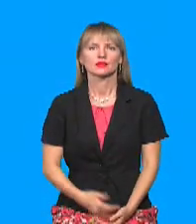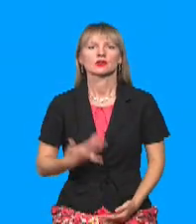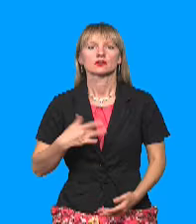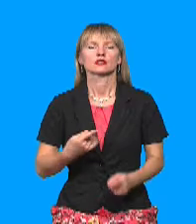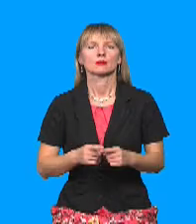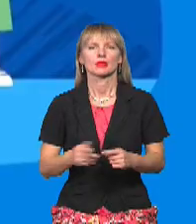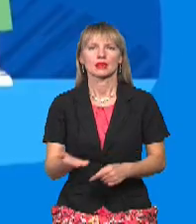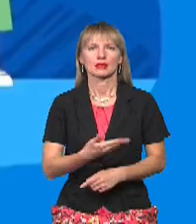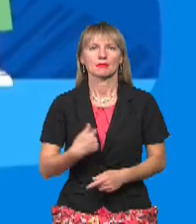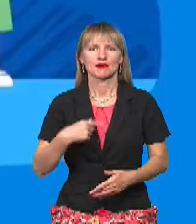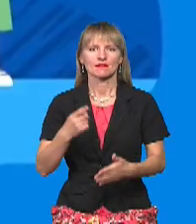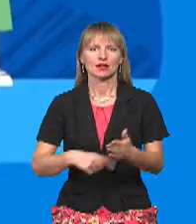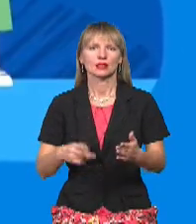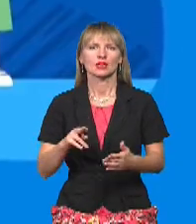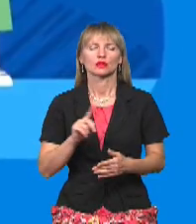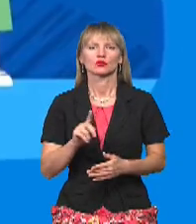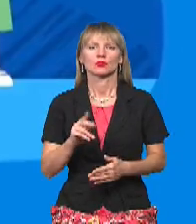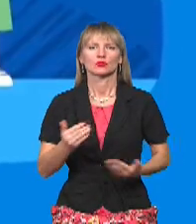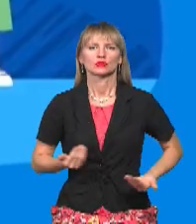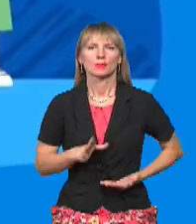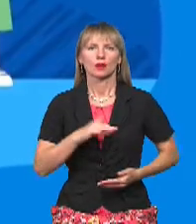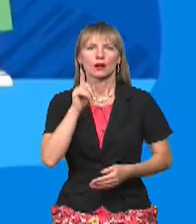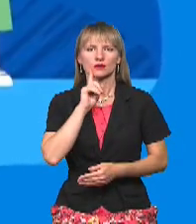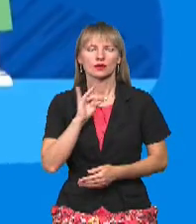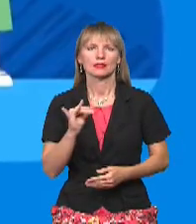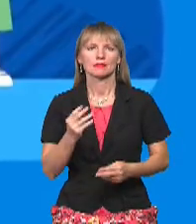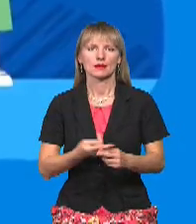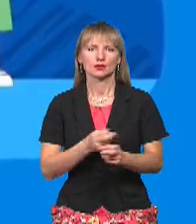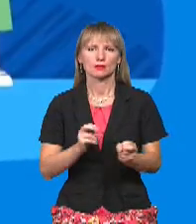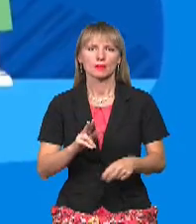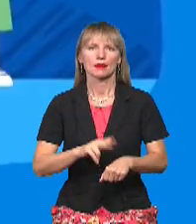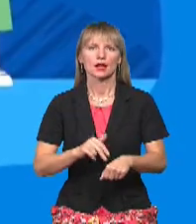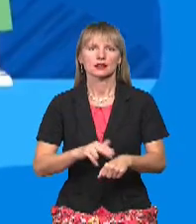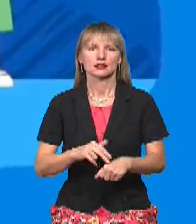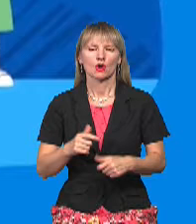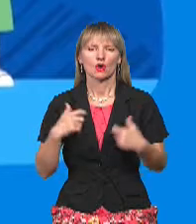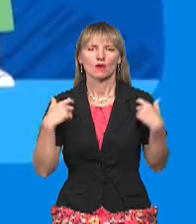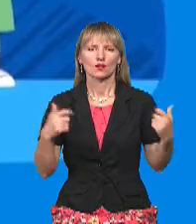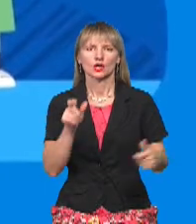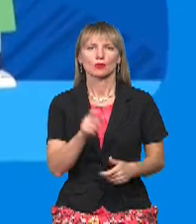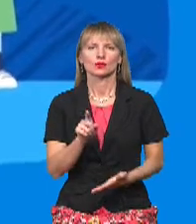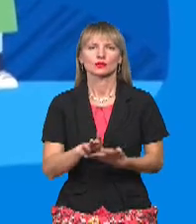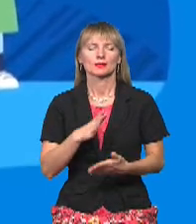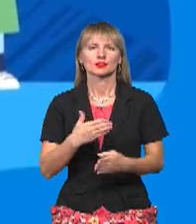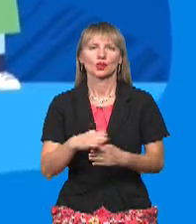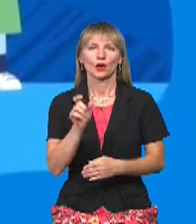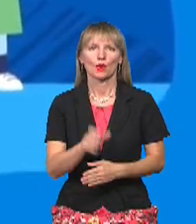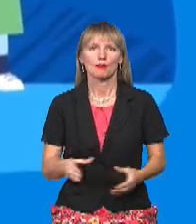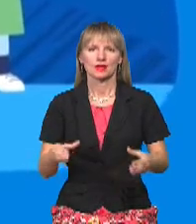нам? Ми віримо, що для того, аби життя було комфортним і безпечним, поліцейський офіцер громади повинен бути частиною